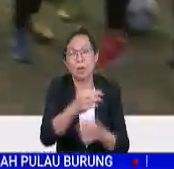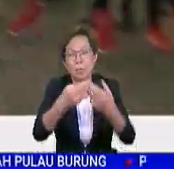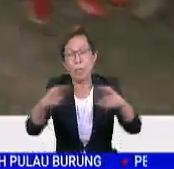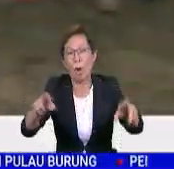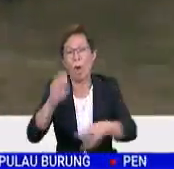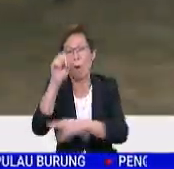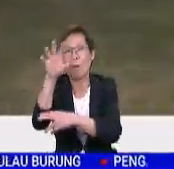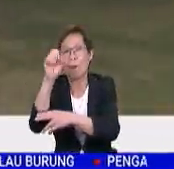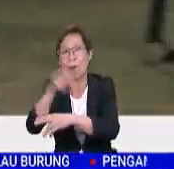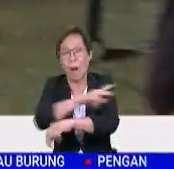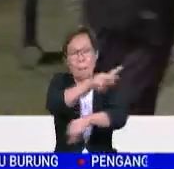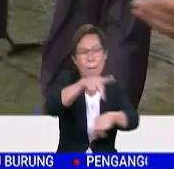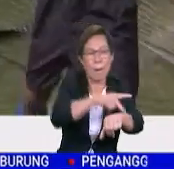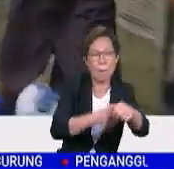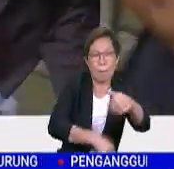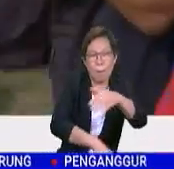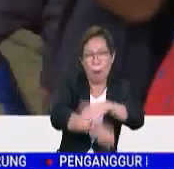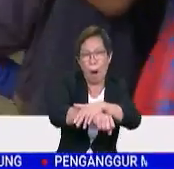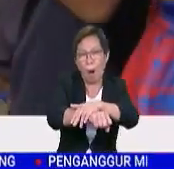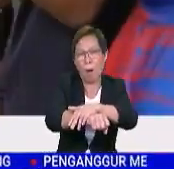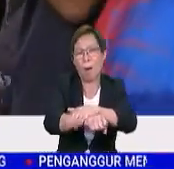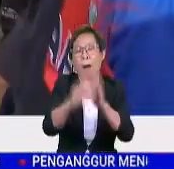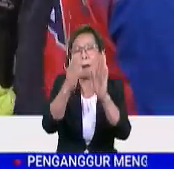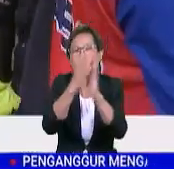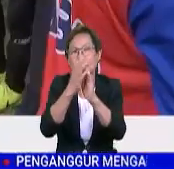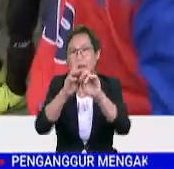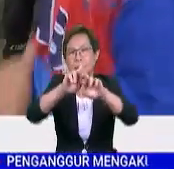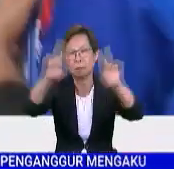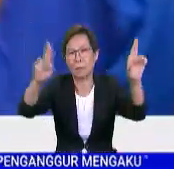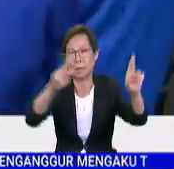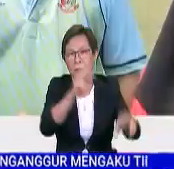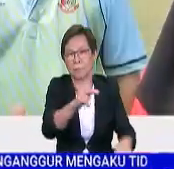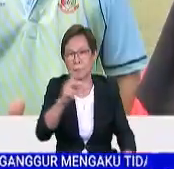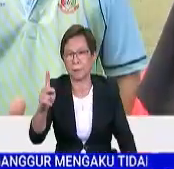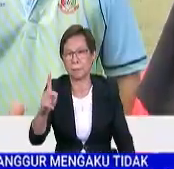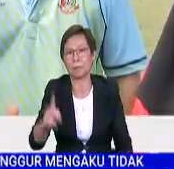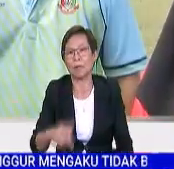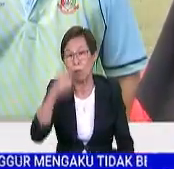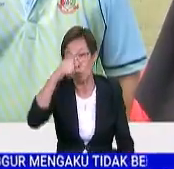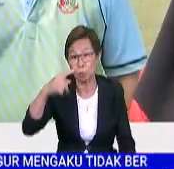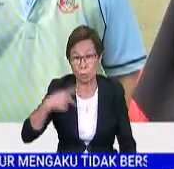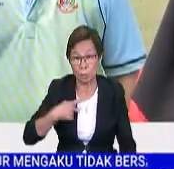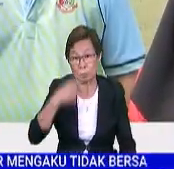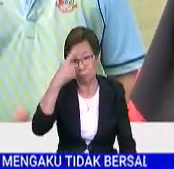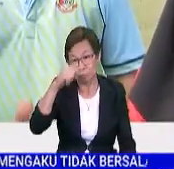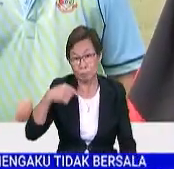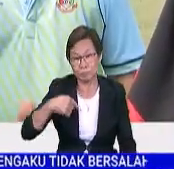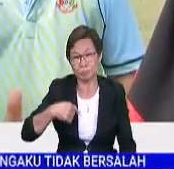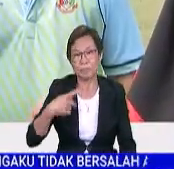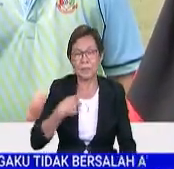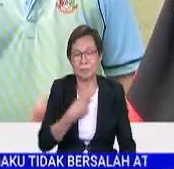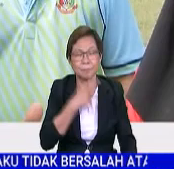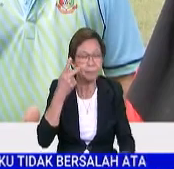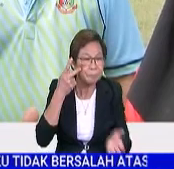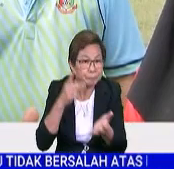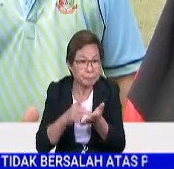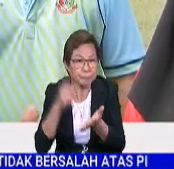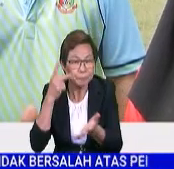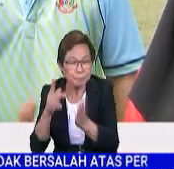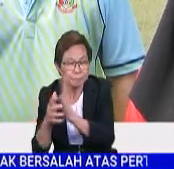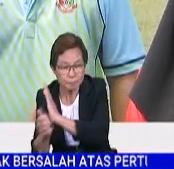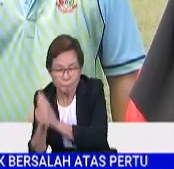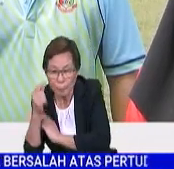karnival TS di Padang bola sepak TS bandaraya Kota Kinabalu untuk kita mengenal pasti yang bakat-bakat mereka